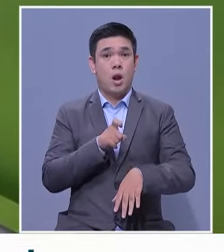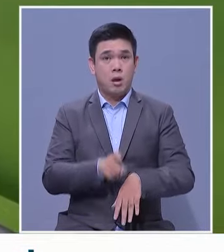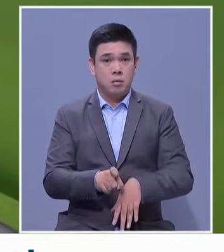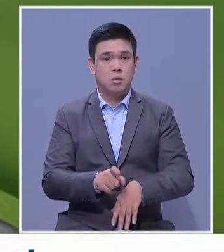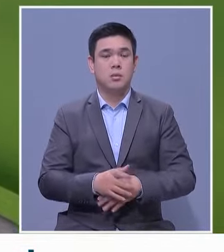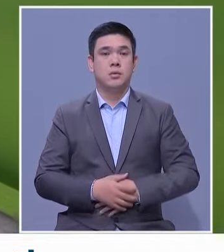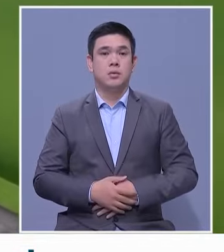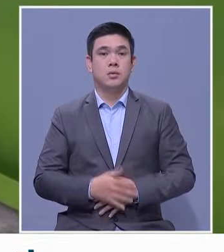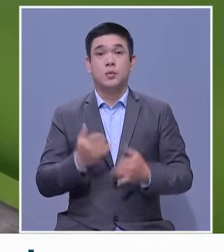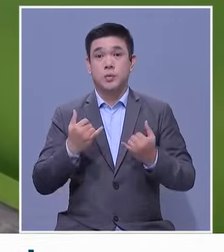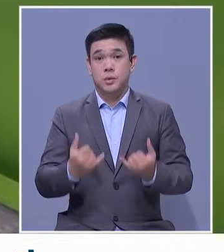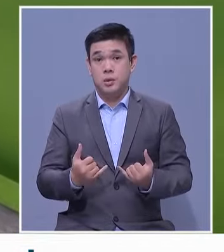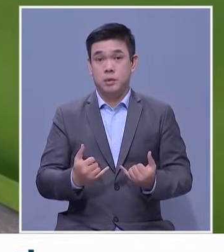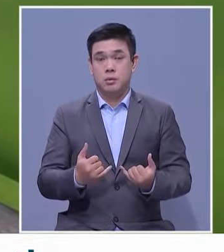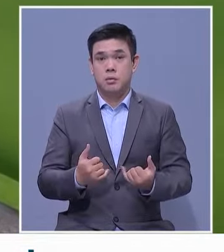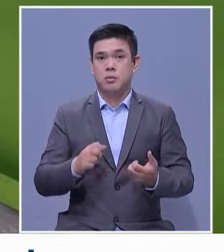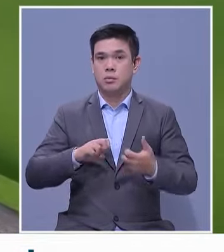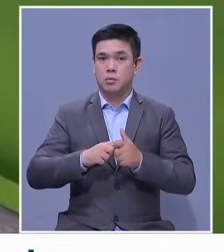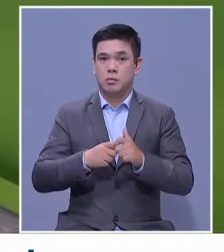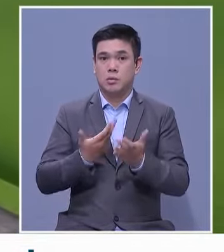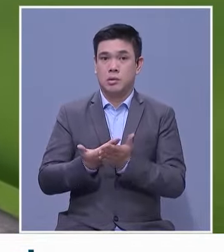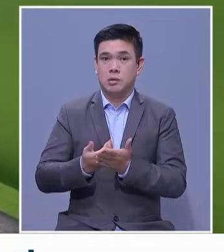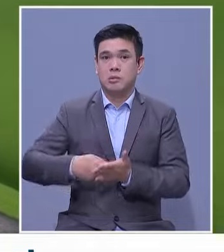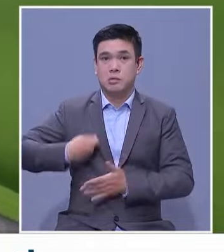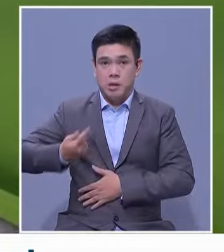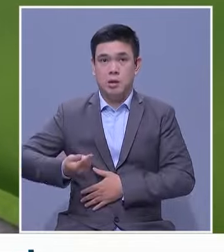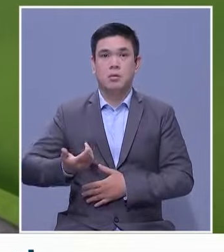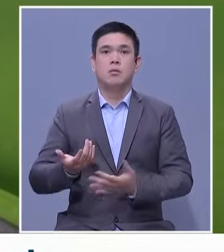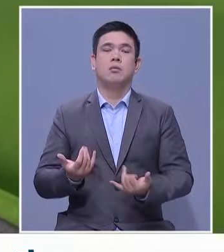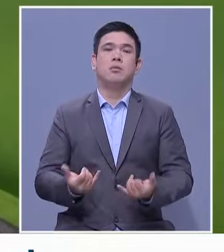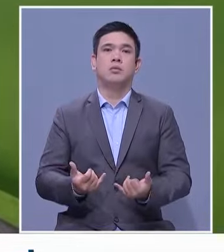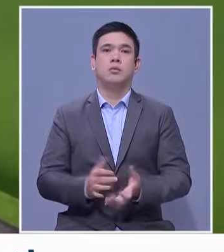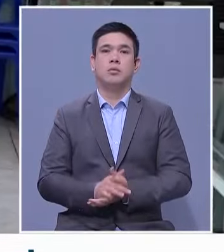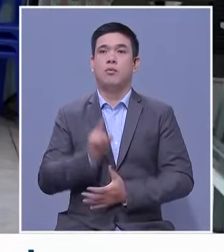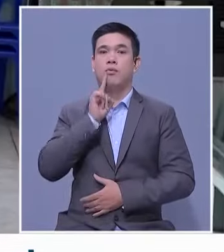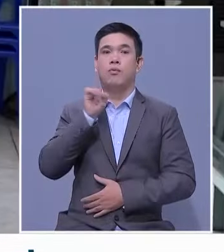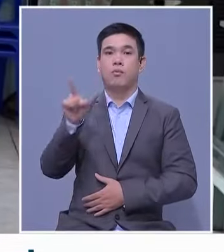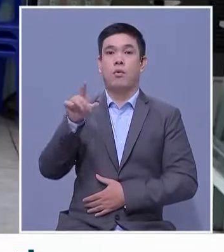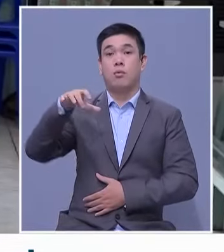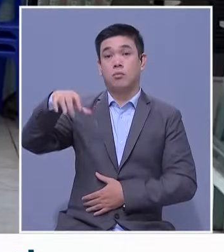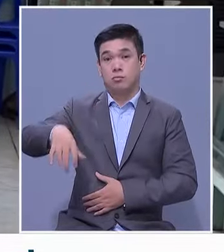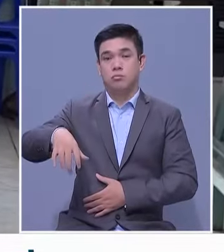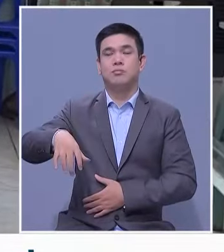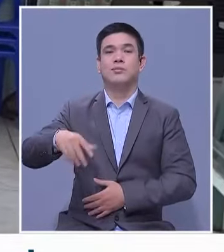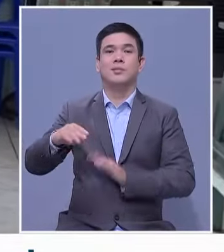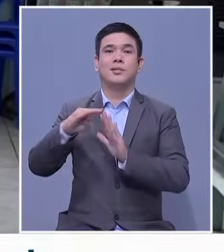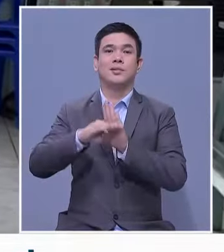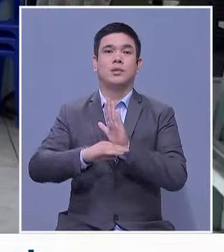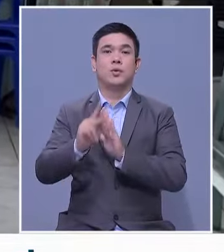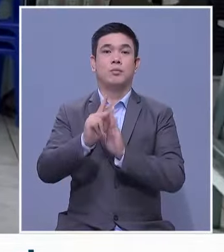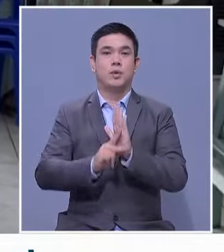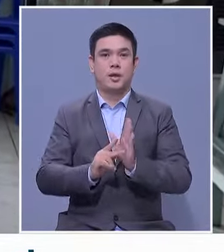านเพราะฉะนั้นเหตุการณ์ที่เกิดขึ้นทำให้เสียรายได้แล้วก็หลังจากนี้เดี๋ยวจะไปแจ้งความดำเนินการตามกฎหมายนะครับ